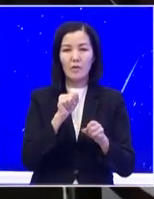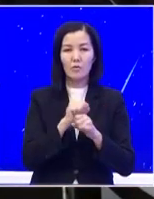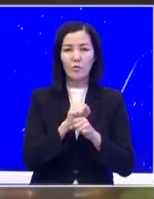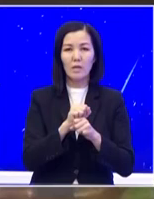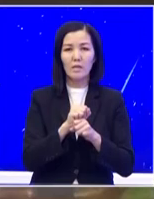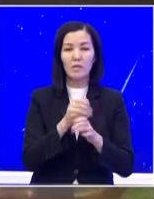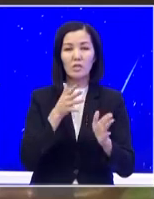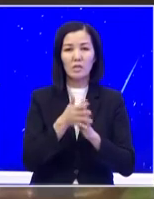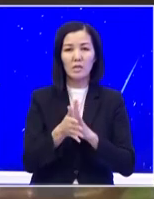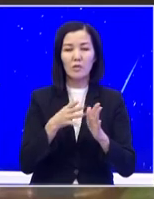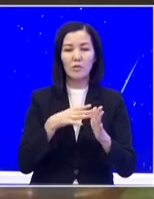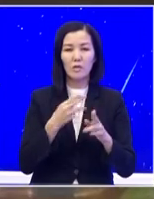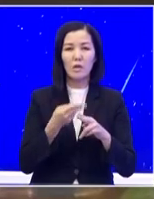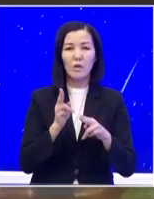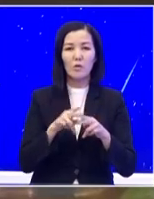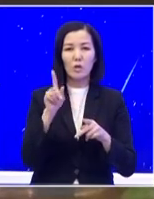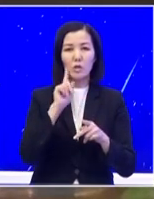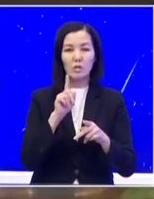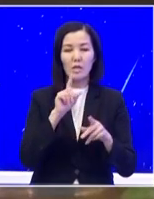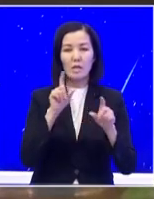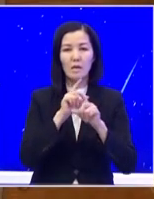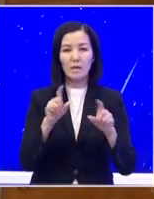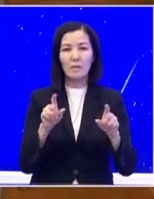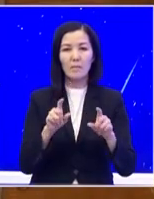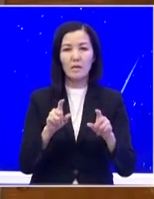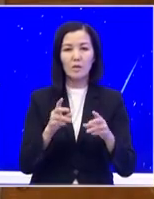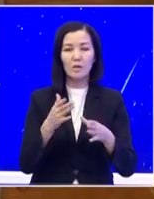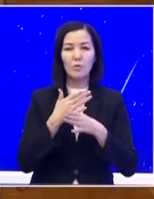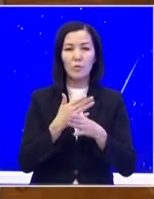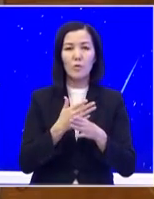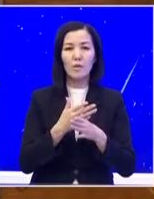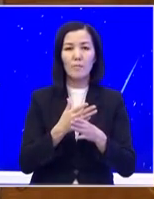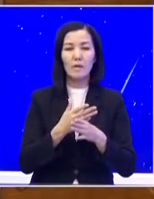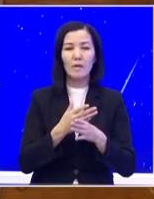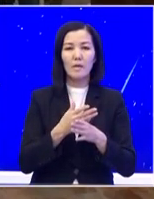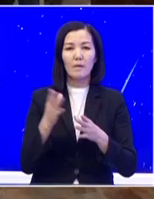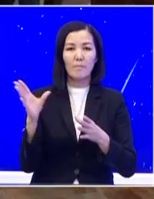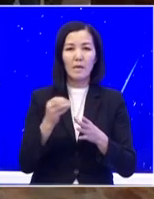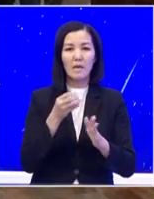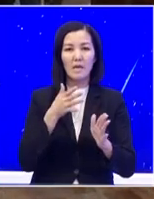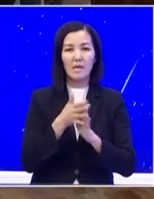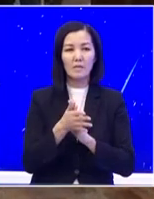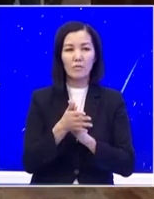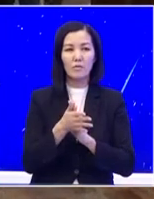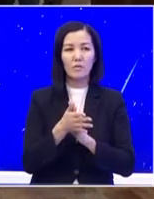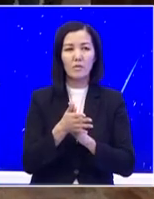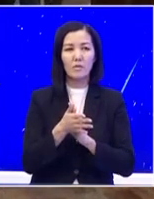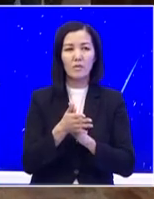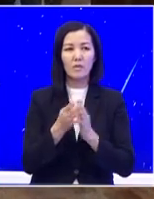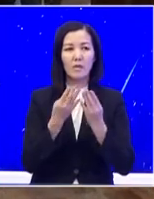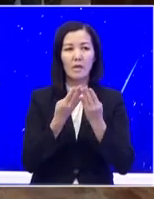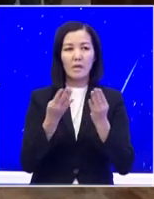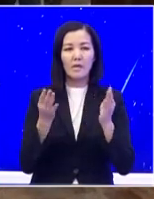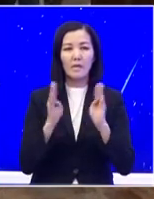біраз шығынға батқан. Себебі жалға алынған ғимараты коммуналдық төлемдер қалтасын қаққан. Карантинге дейін келіп